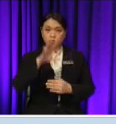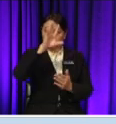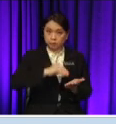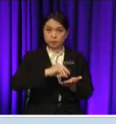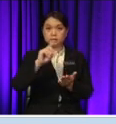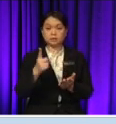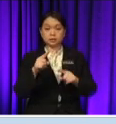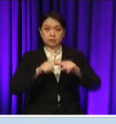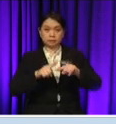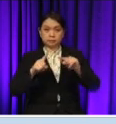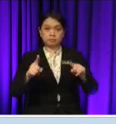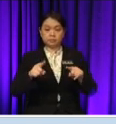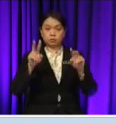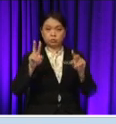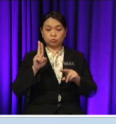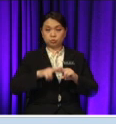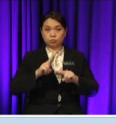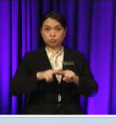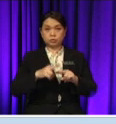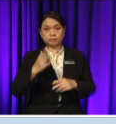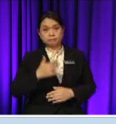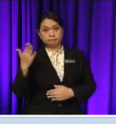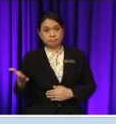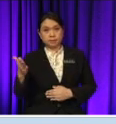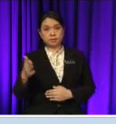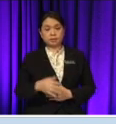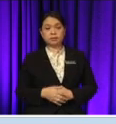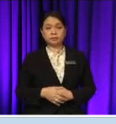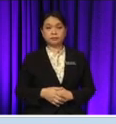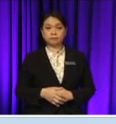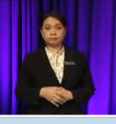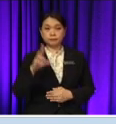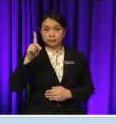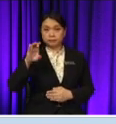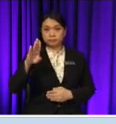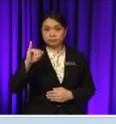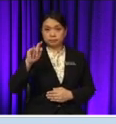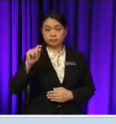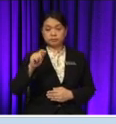di sebelah Oke sebab tadi kita kira negatif